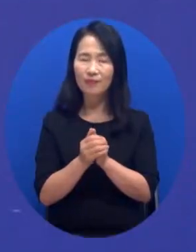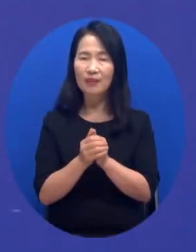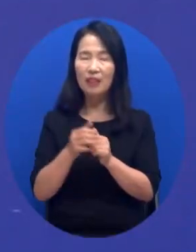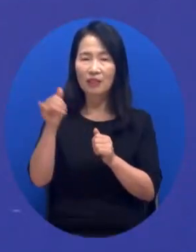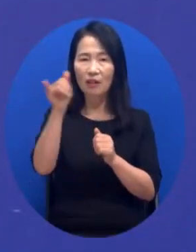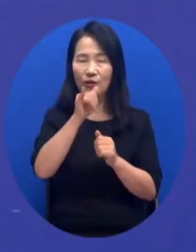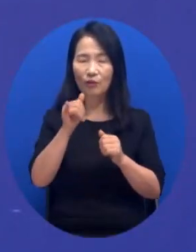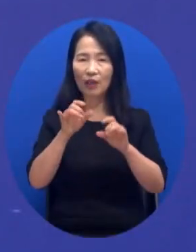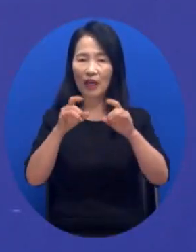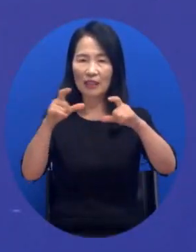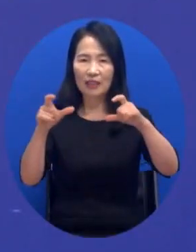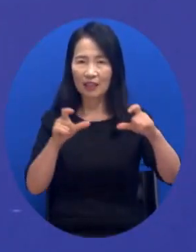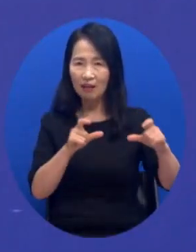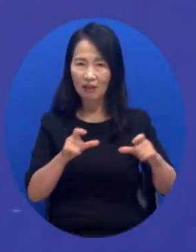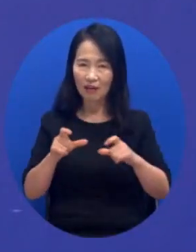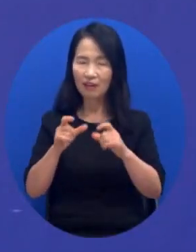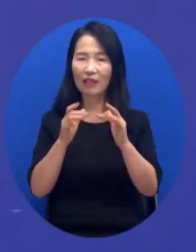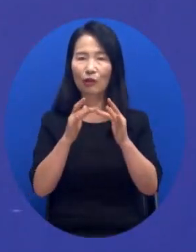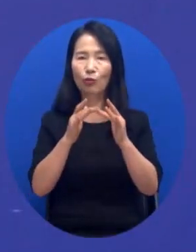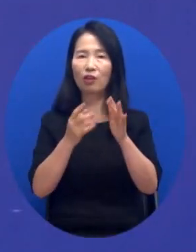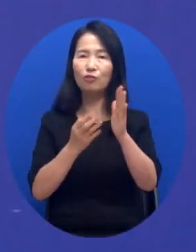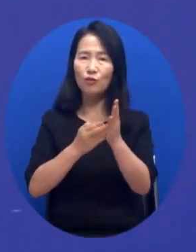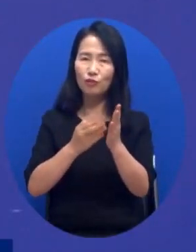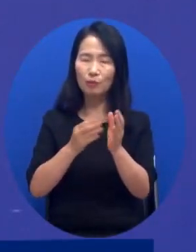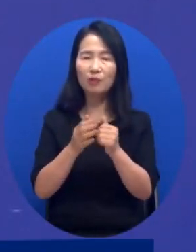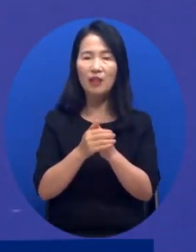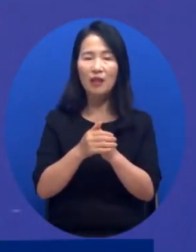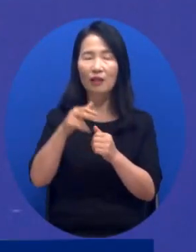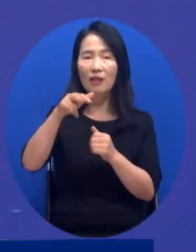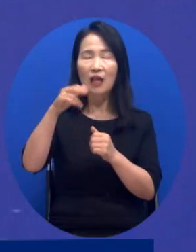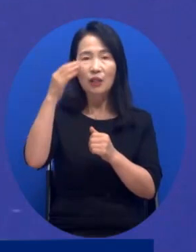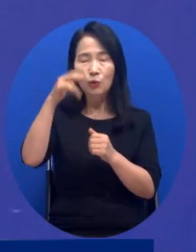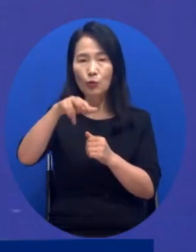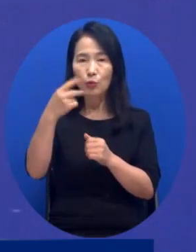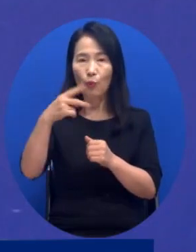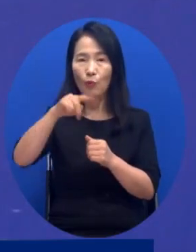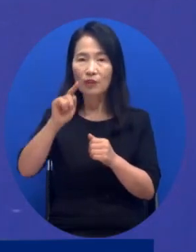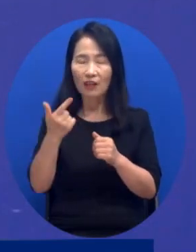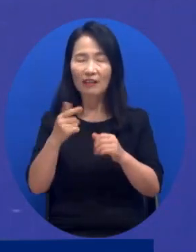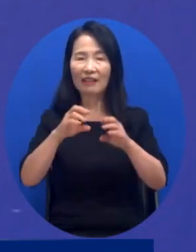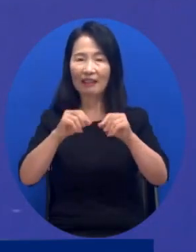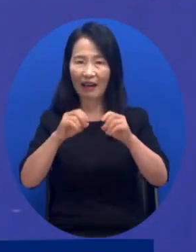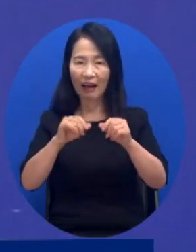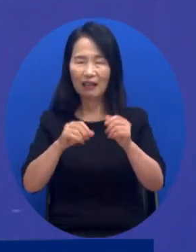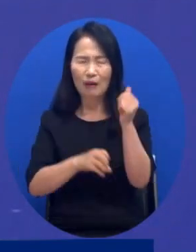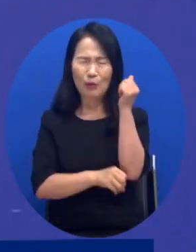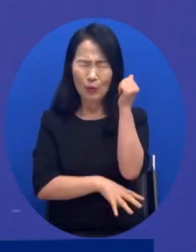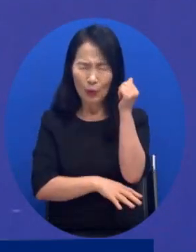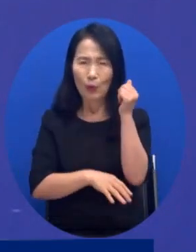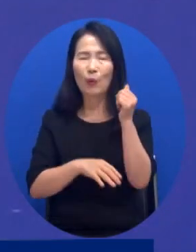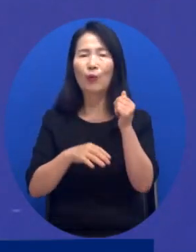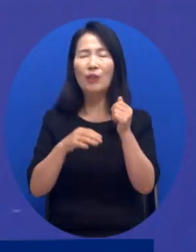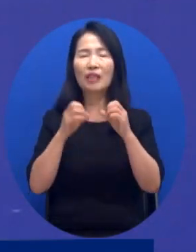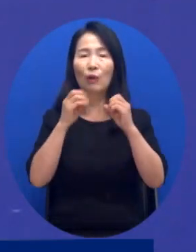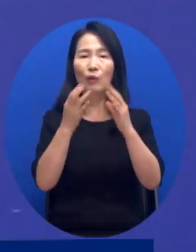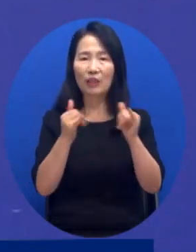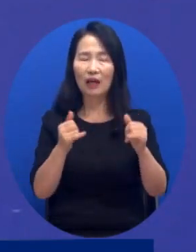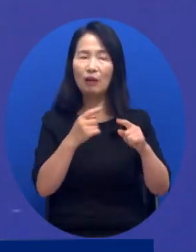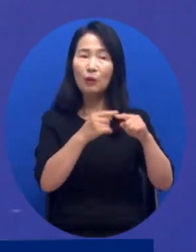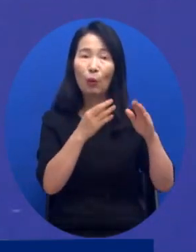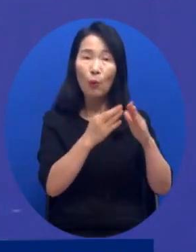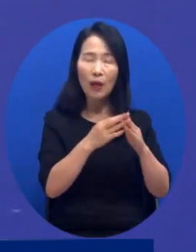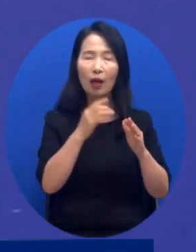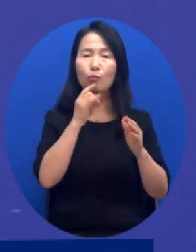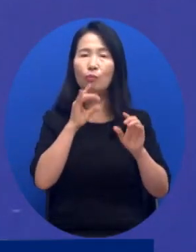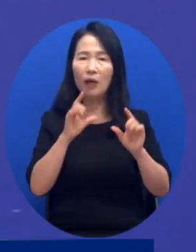전국 각 지역별 네트워크 뉴스입니다. 조선 땅에 복음을 전한 초기 선교사들은 대부분 교회뿐만 아니라